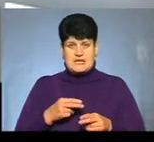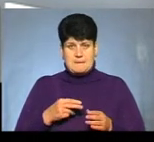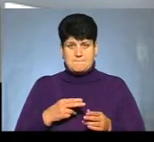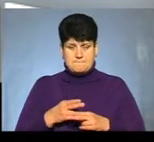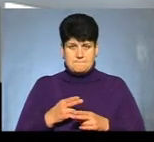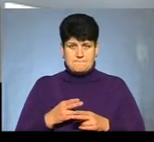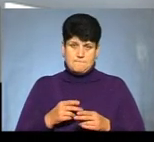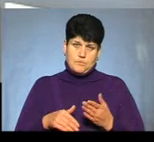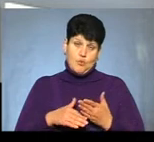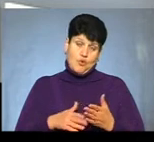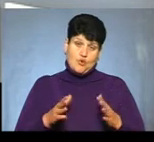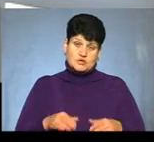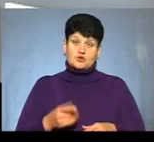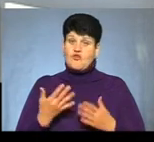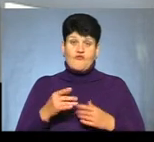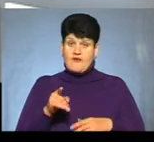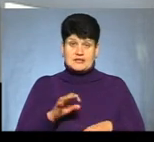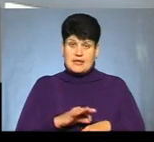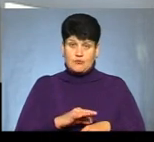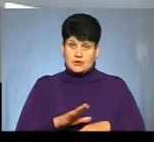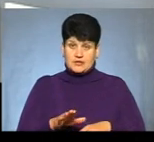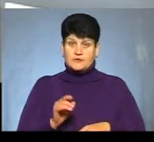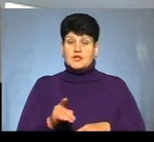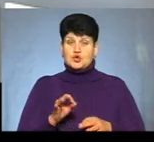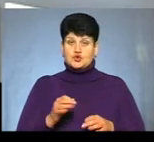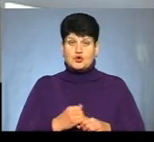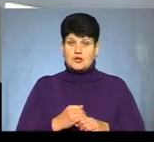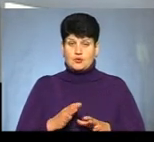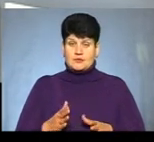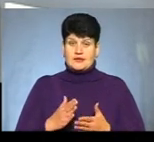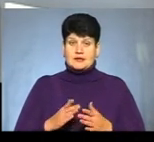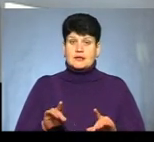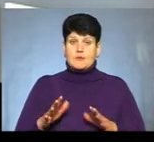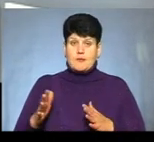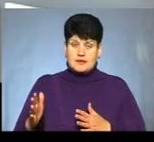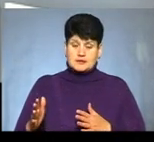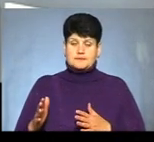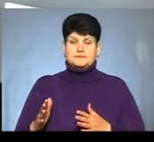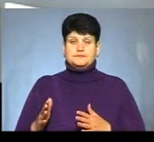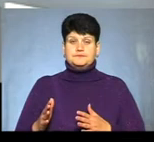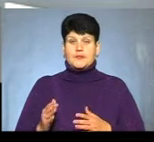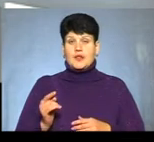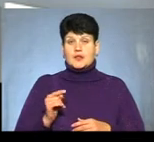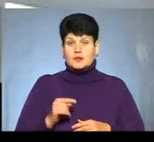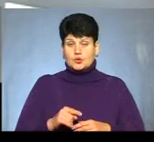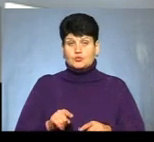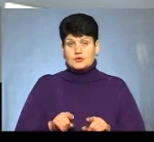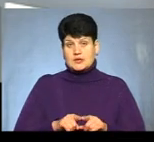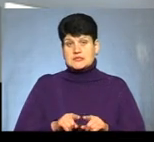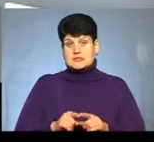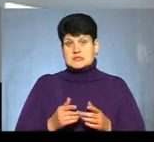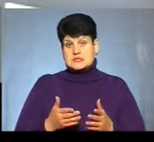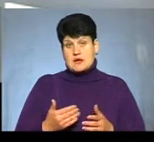чого? Часто лікарі кажуть, якщо вас не болить, то ви, може, і нічого не робіть. Правда? Є такий момент.